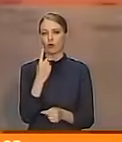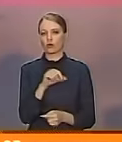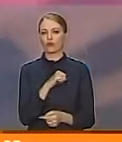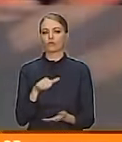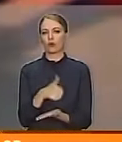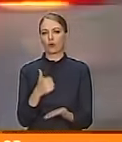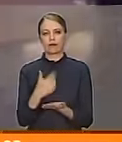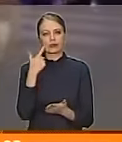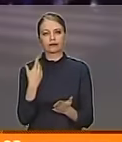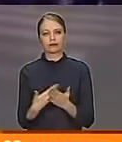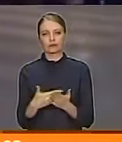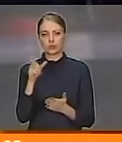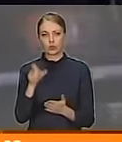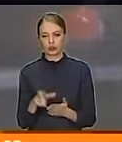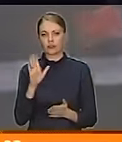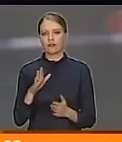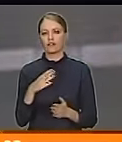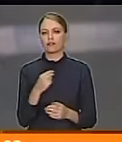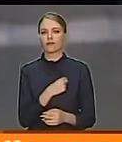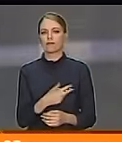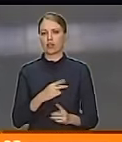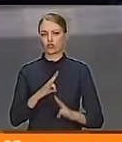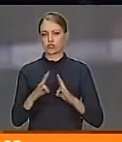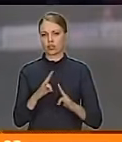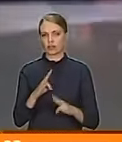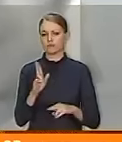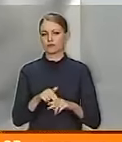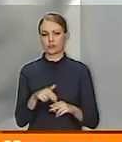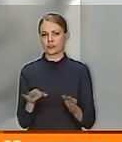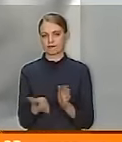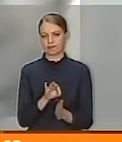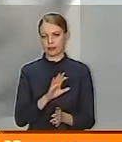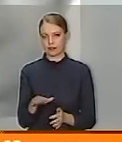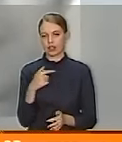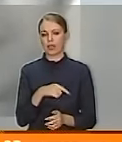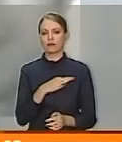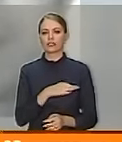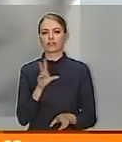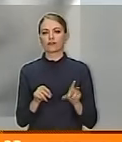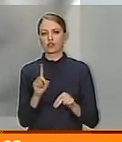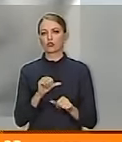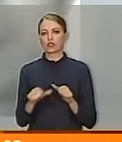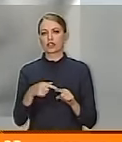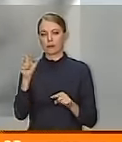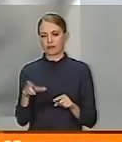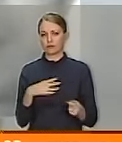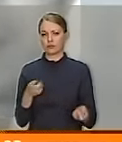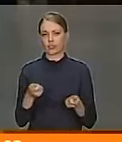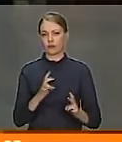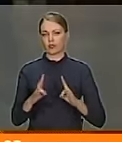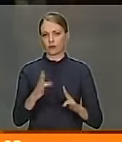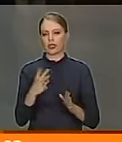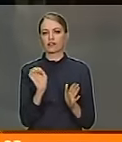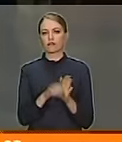із головних підозрюваних у паризьких терактах Салаха Абдеслама поліція не змогла. Слідчі вважають, що саме він керував терористами,